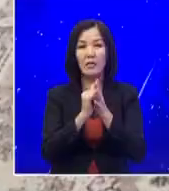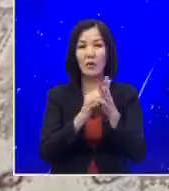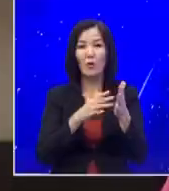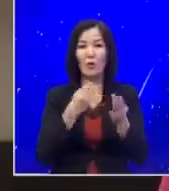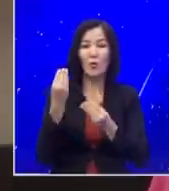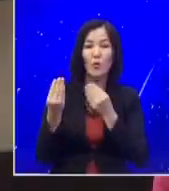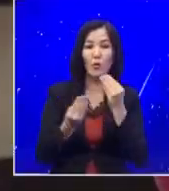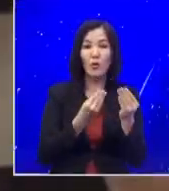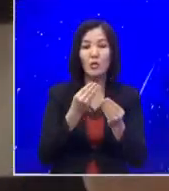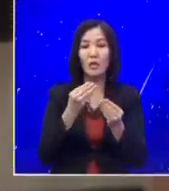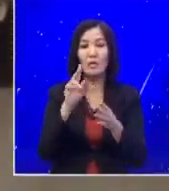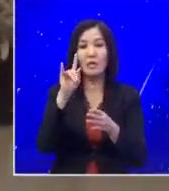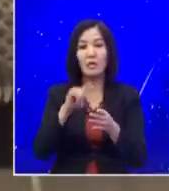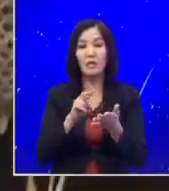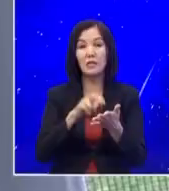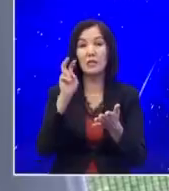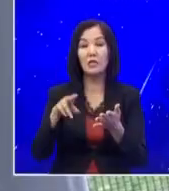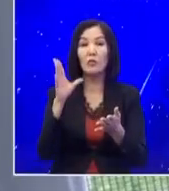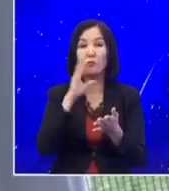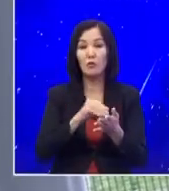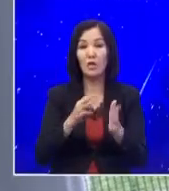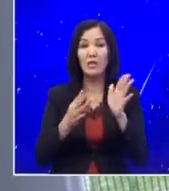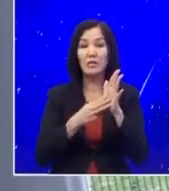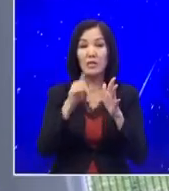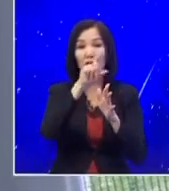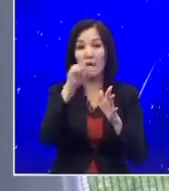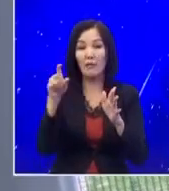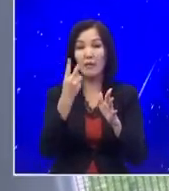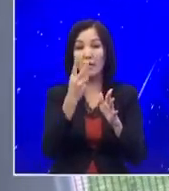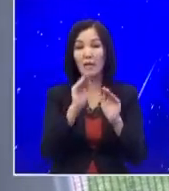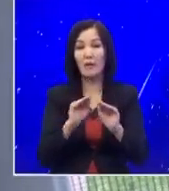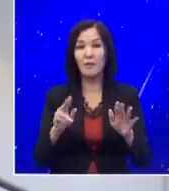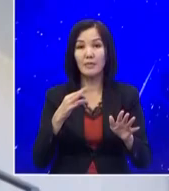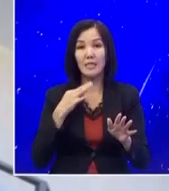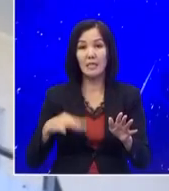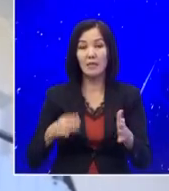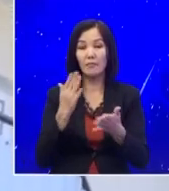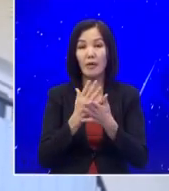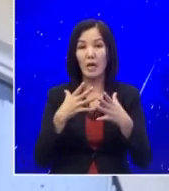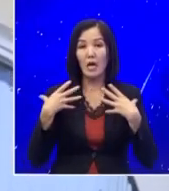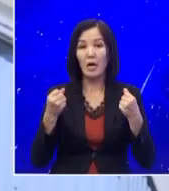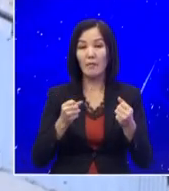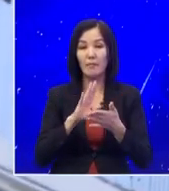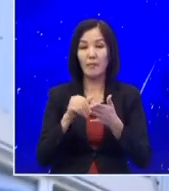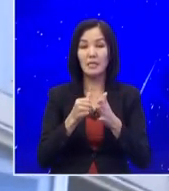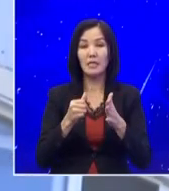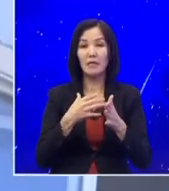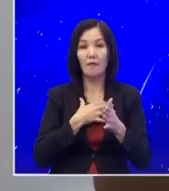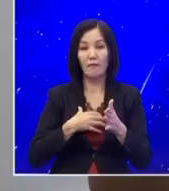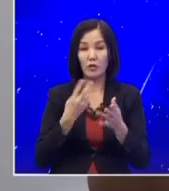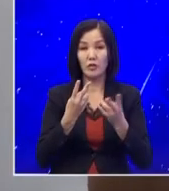келген. Себебі ол отбасымен 8-ші қабатта тұрады. Екі кішкентай ұлы бар. Олардың аман саулығы басты мақсат екенін